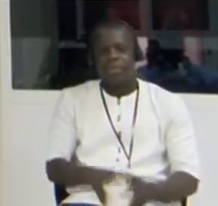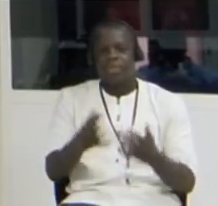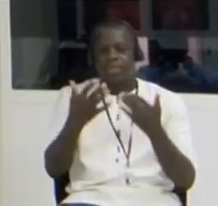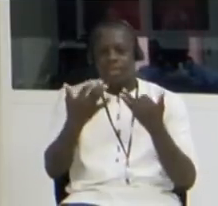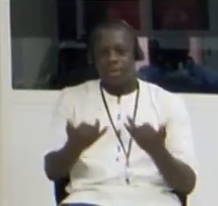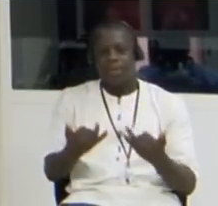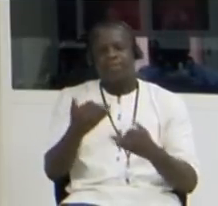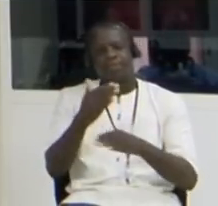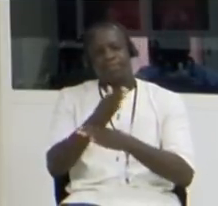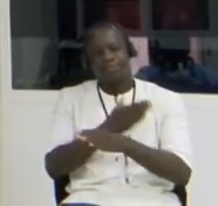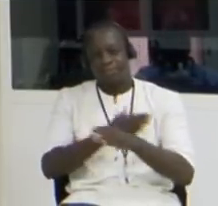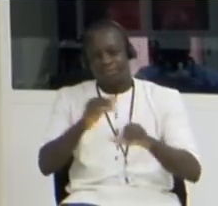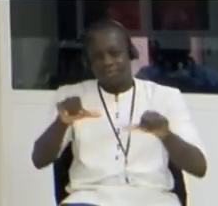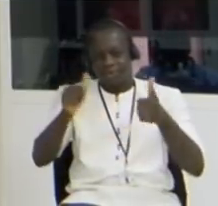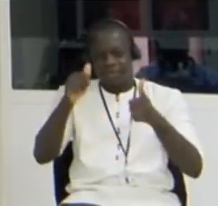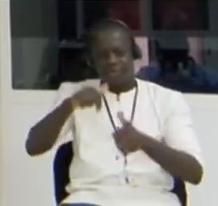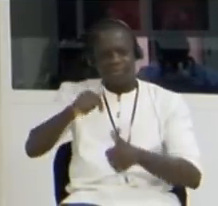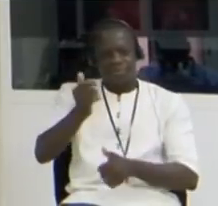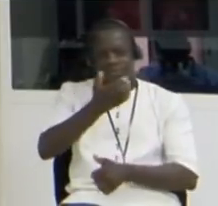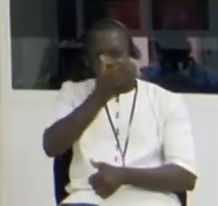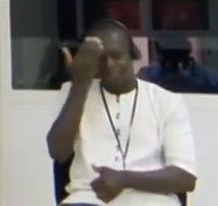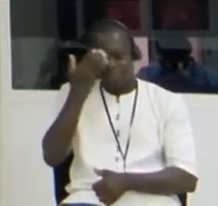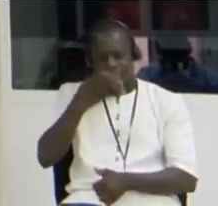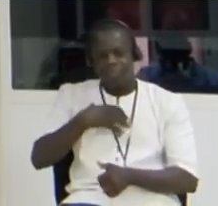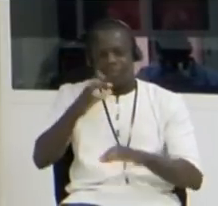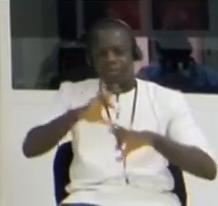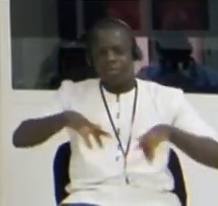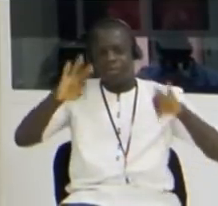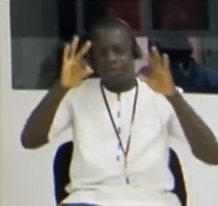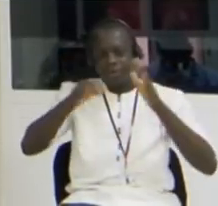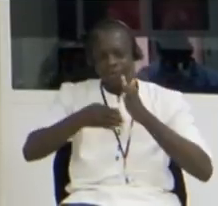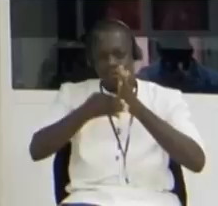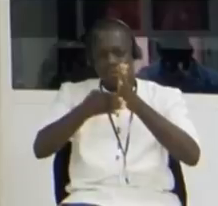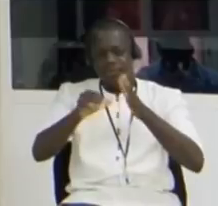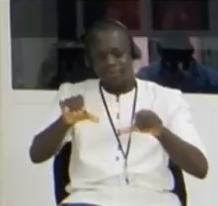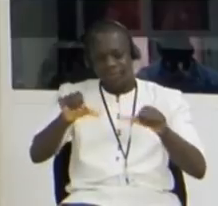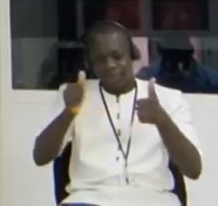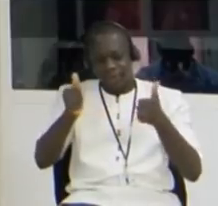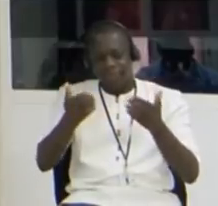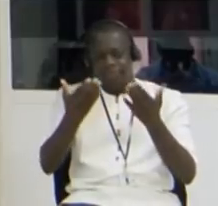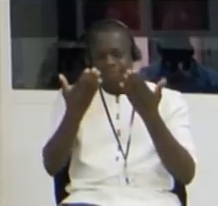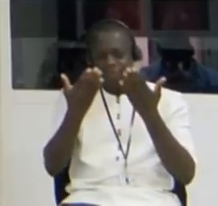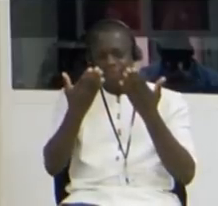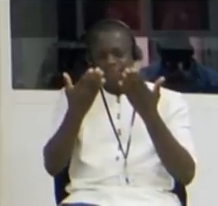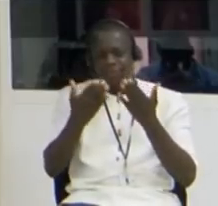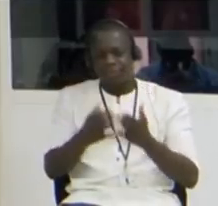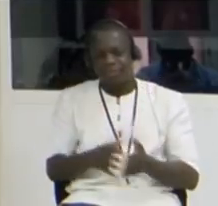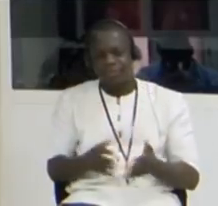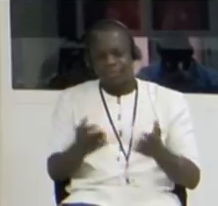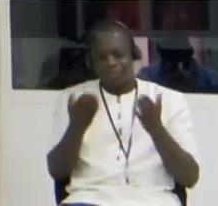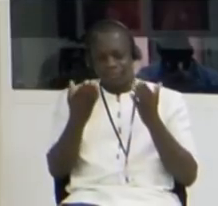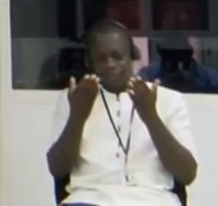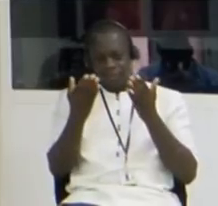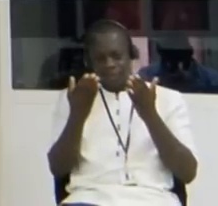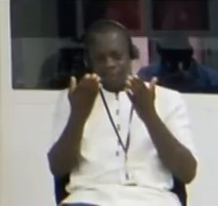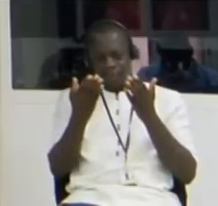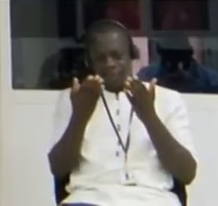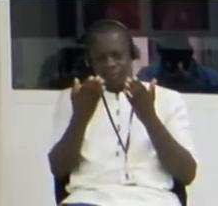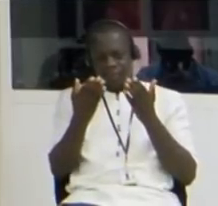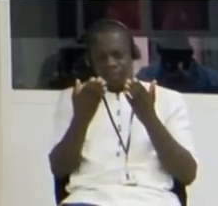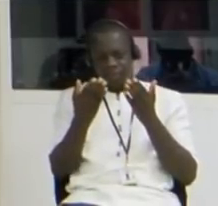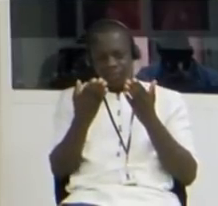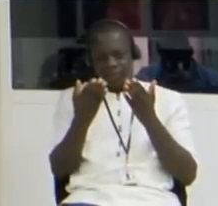Before we start our proceedings this morning, Imam, you have the floor. You can offer some prayers, please. الرحمن الرحيم الحمد لله